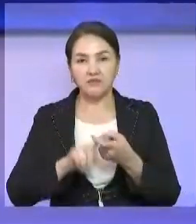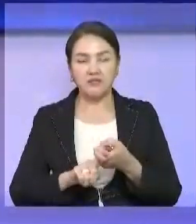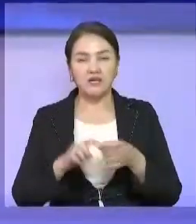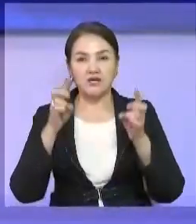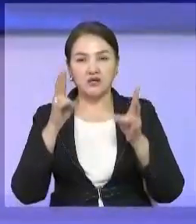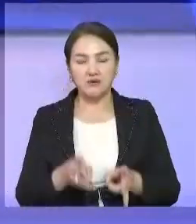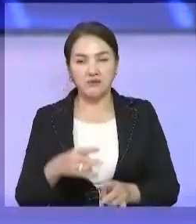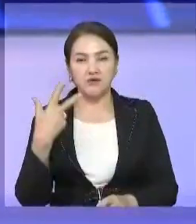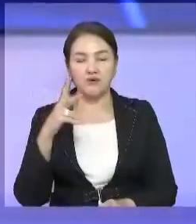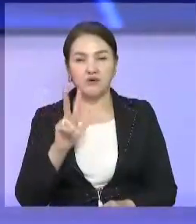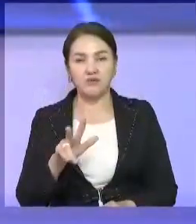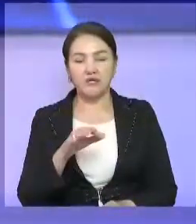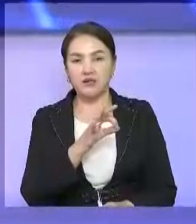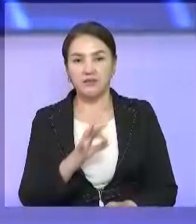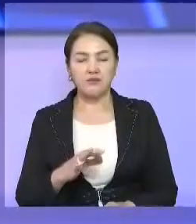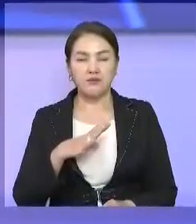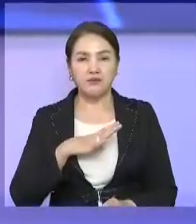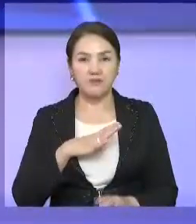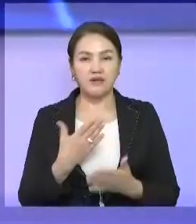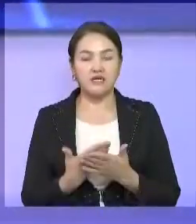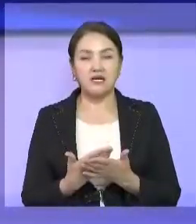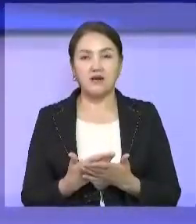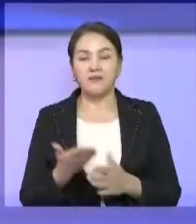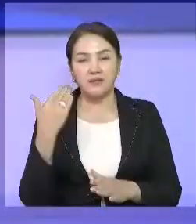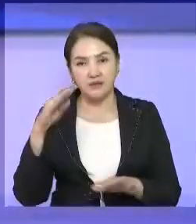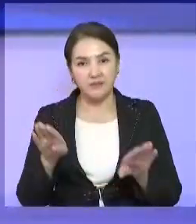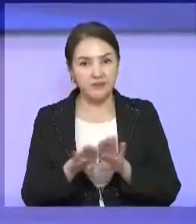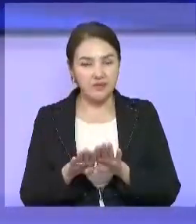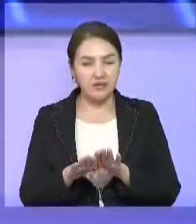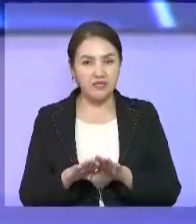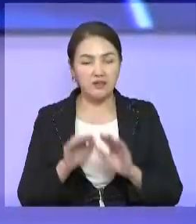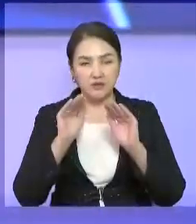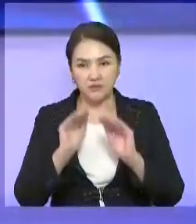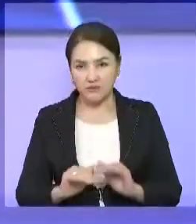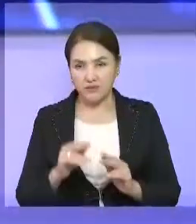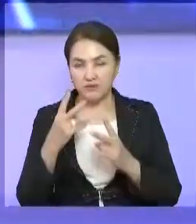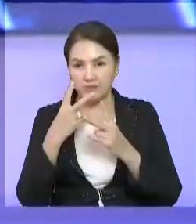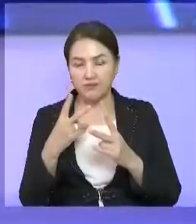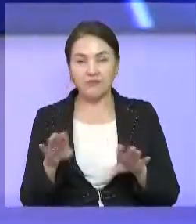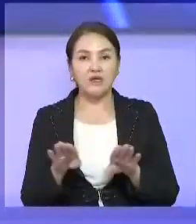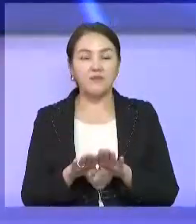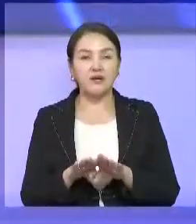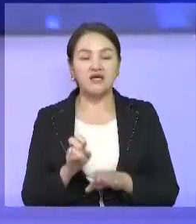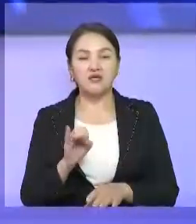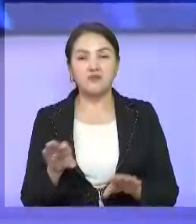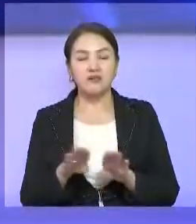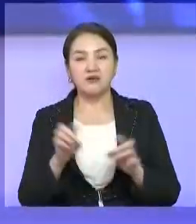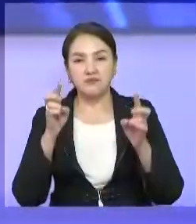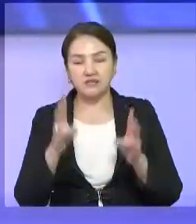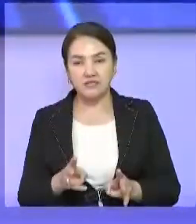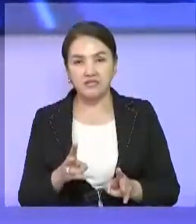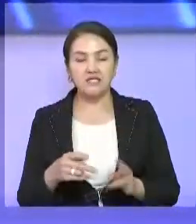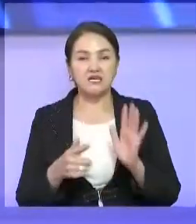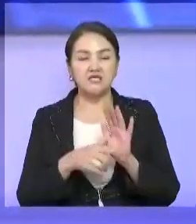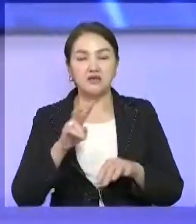қылмыс 33,3% құрап отыр. Бұл былтырмен салыстырғанда едәуір төмен көрсеткіш. Сондай-ақ нақ осындай қылмыстық істер бойынша